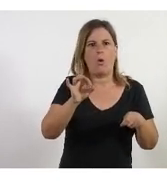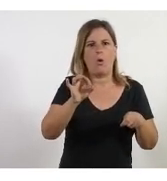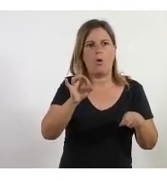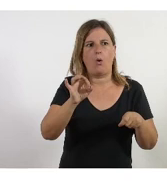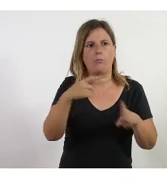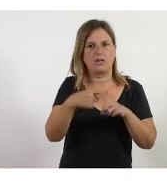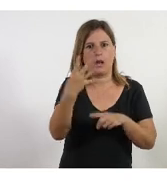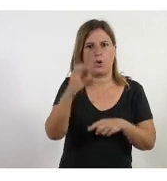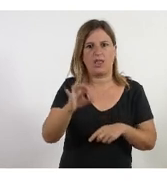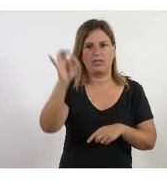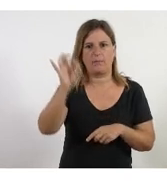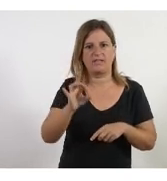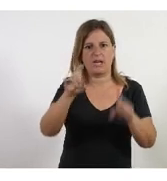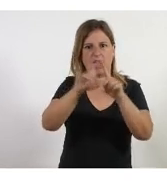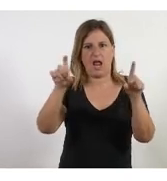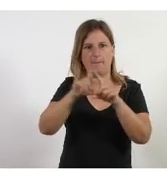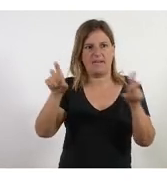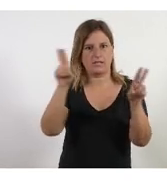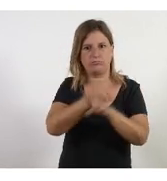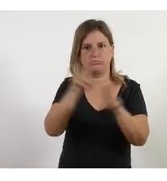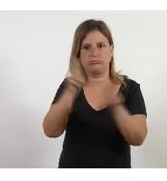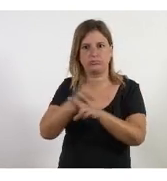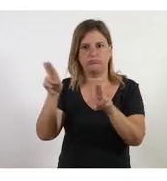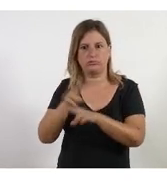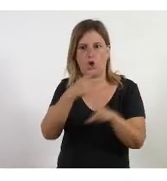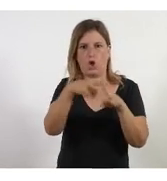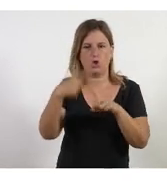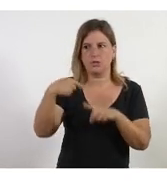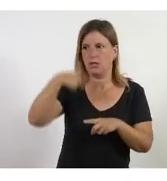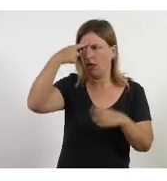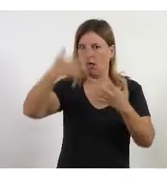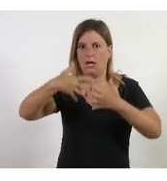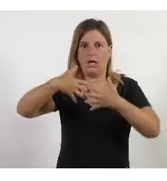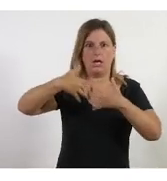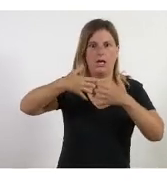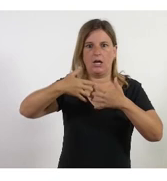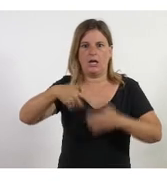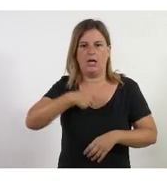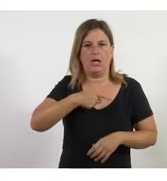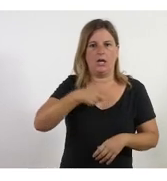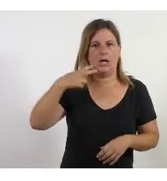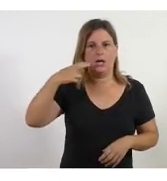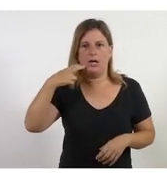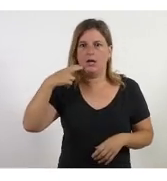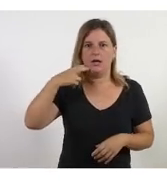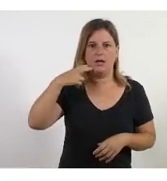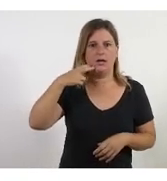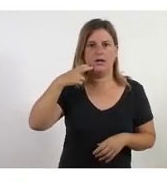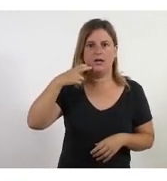40% de les empreses no tornaran a obrir. Són coses d'aquestes que fa que les meves beta vagin a tope. No? Llavors,